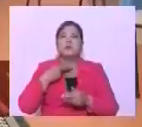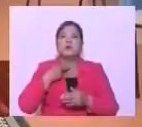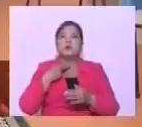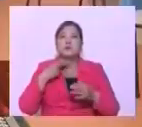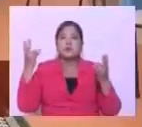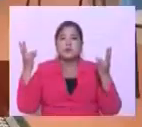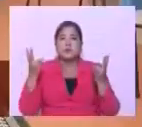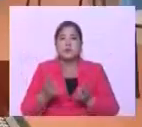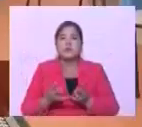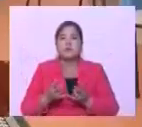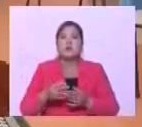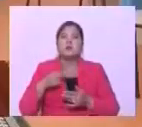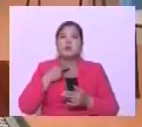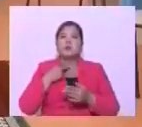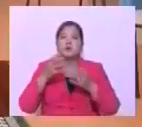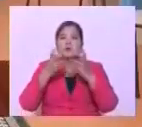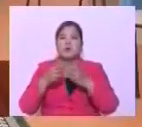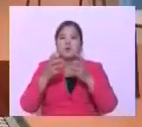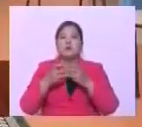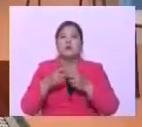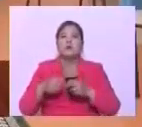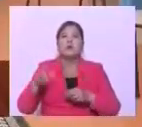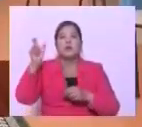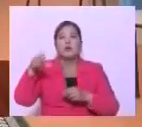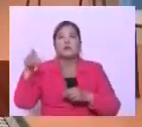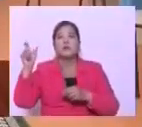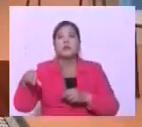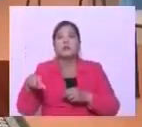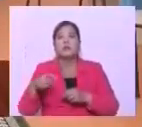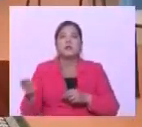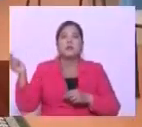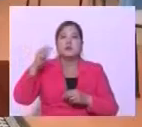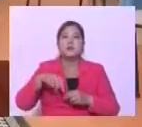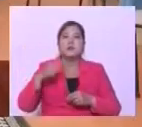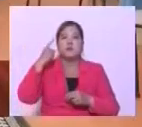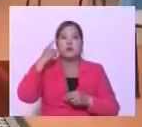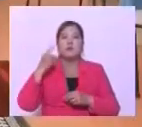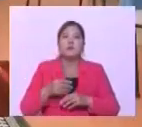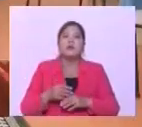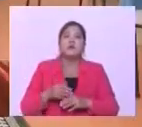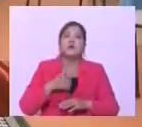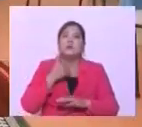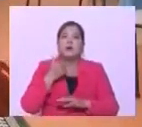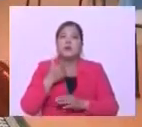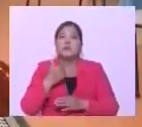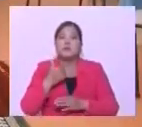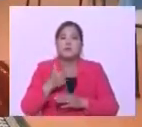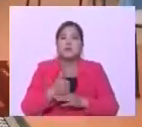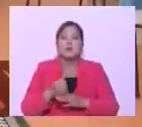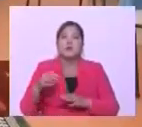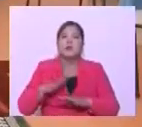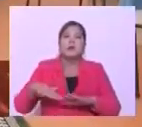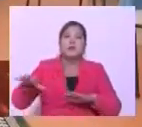ау, дауысымыз саналады ау, дауысымыз қажет ау деген азаматтар сондықтан да келіп жатыр деп ойлаймын. Ең маңызды халықпен